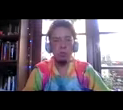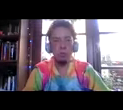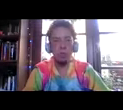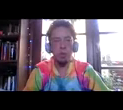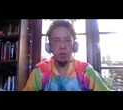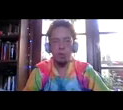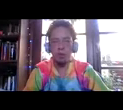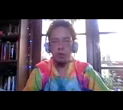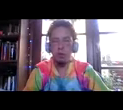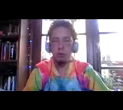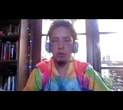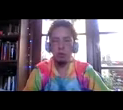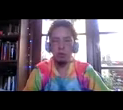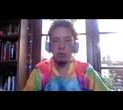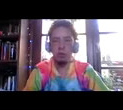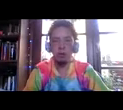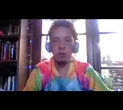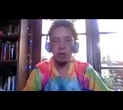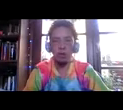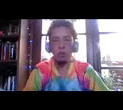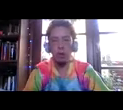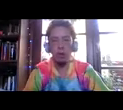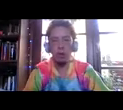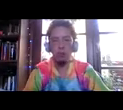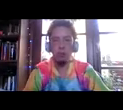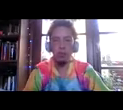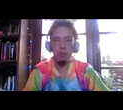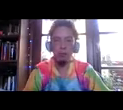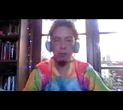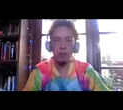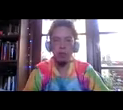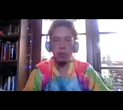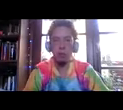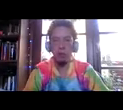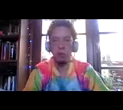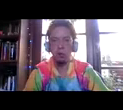champ ouvert concernant le DNI pour pouvoir inscrire